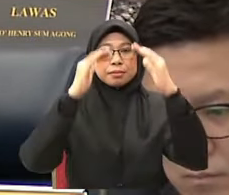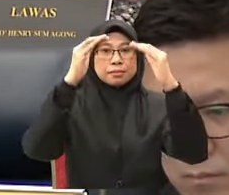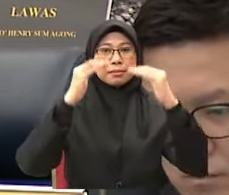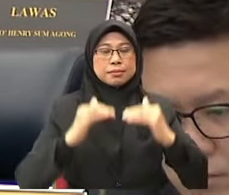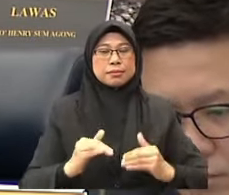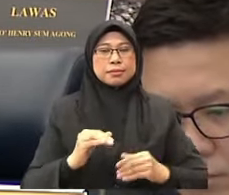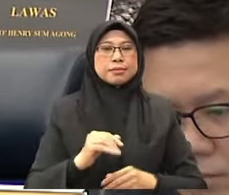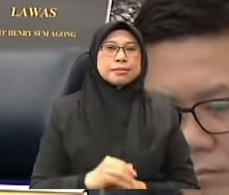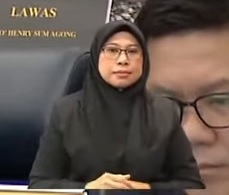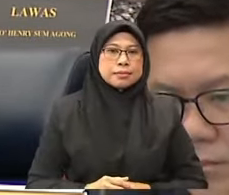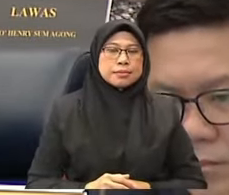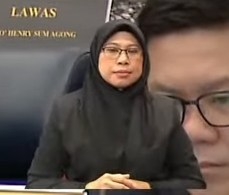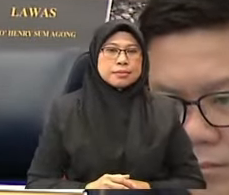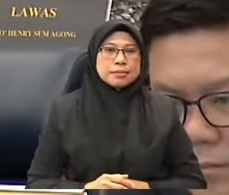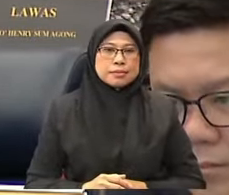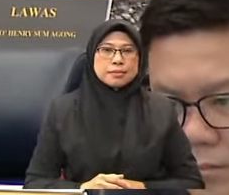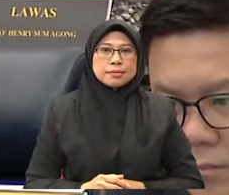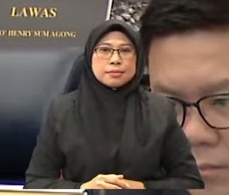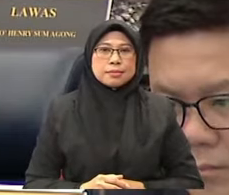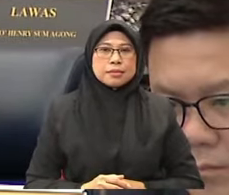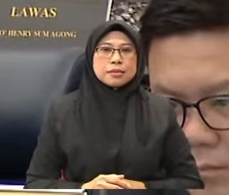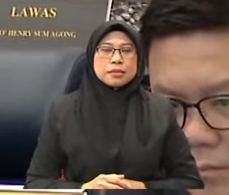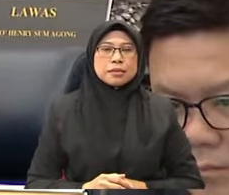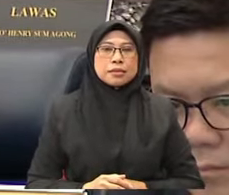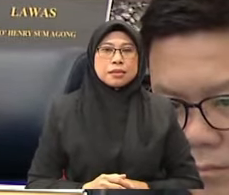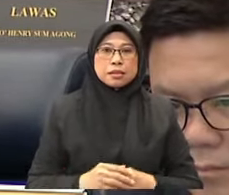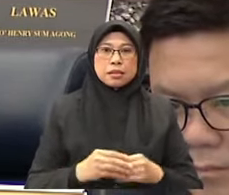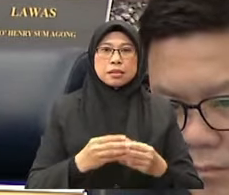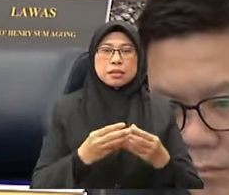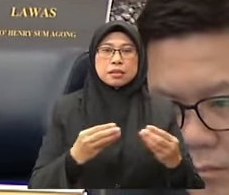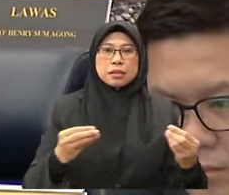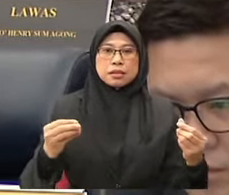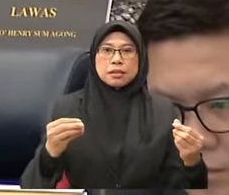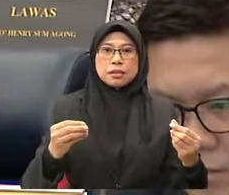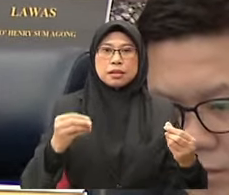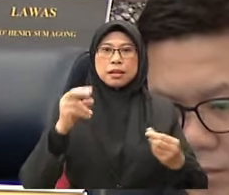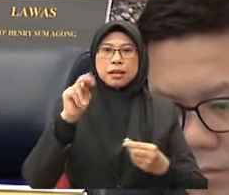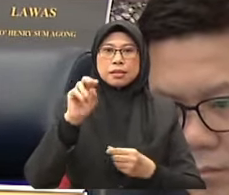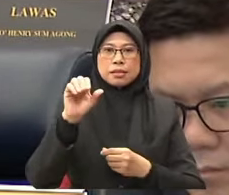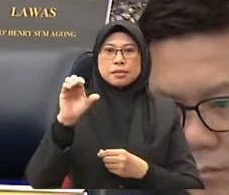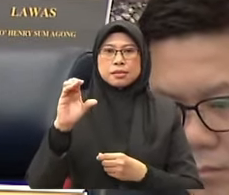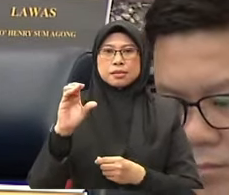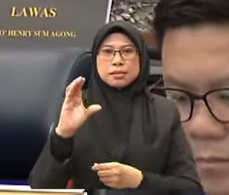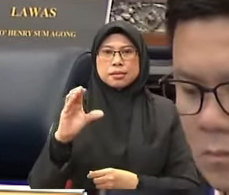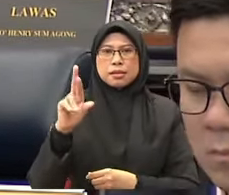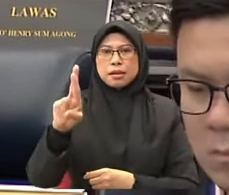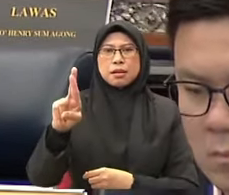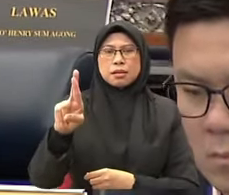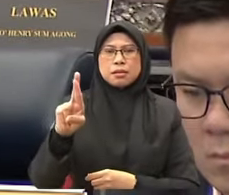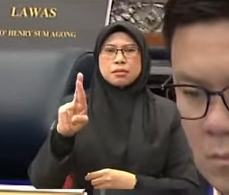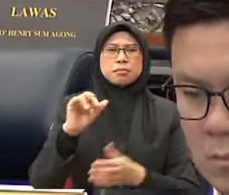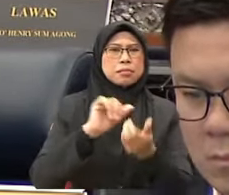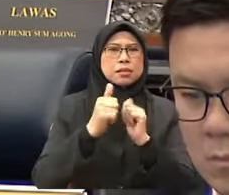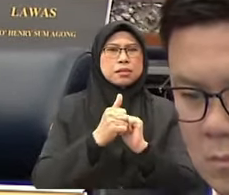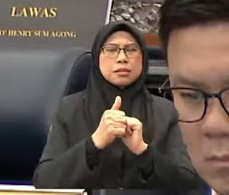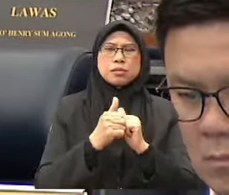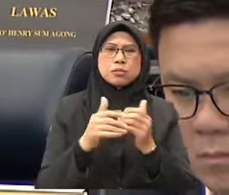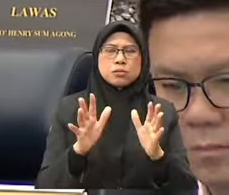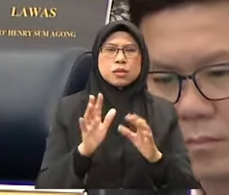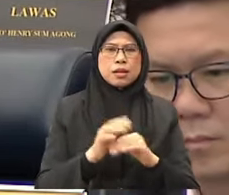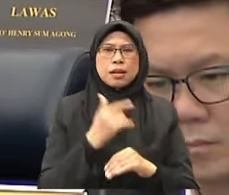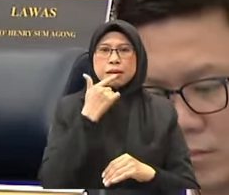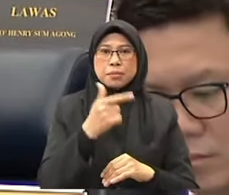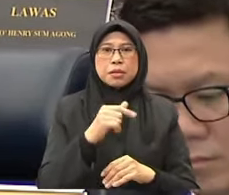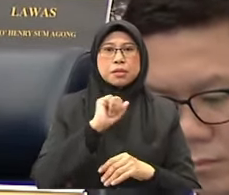yang ingin saya bangkitkan di Dewan yang mulia ini ialah mengenai isu tanah native customary right ataupun NCR. Satu isu yang sudah sinonim dengan rakyat Sarawak dan